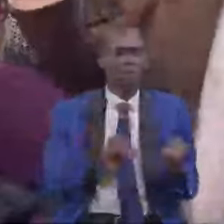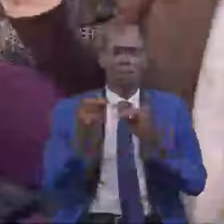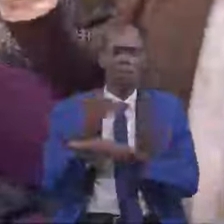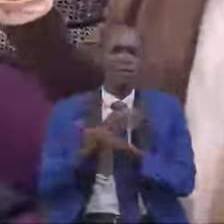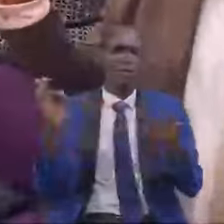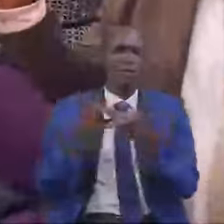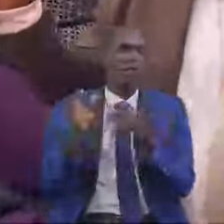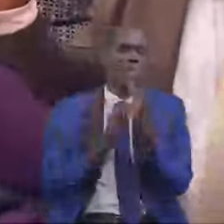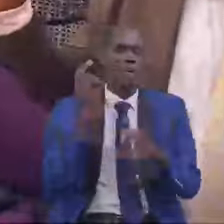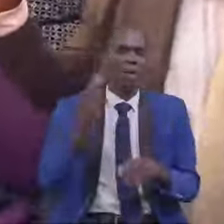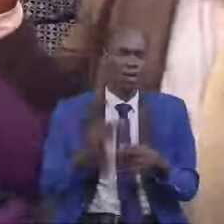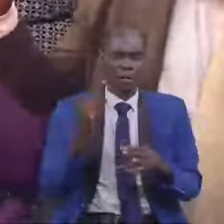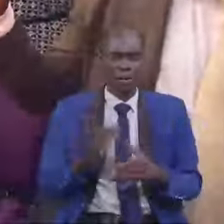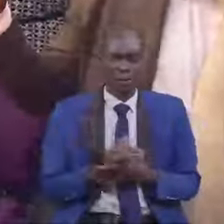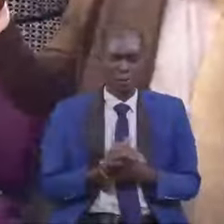Jésus-Christ.